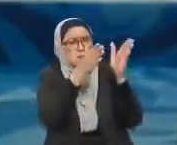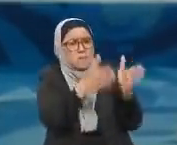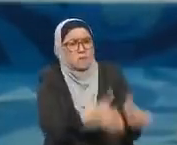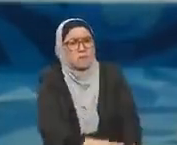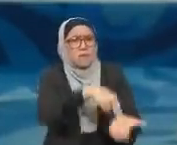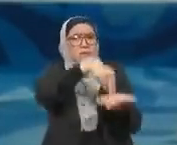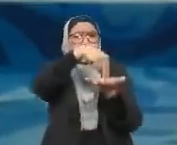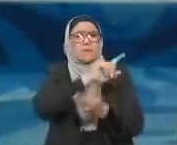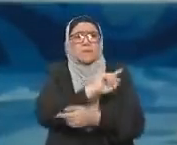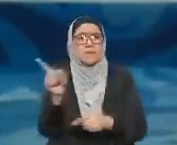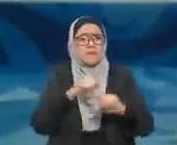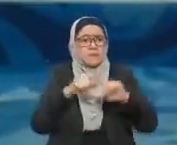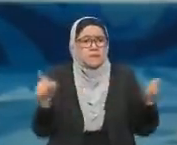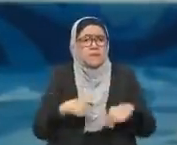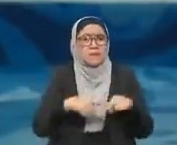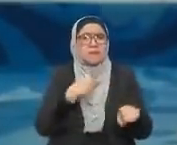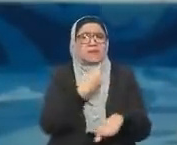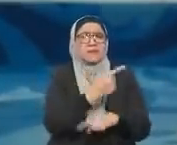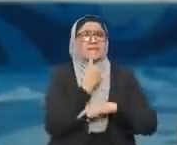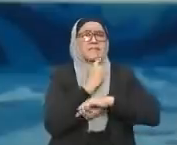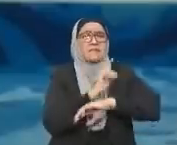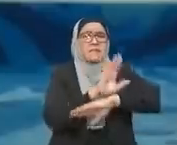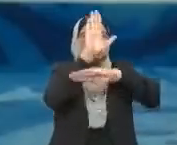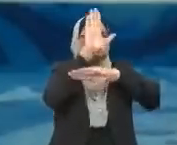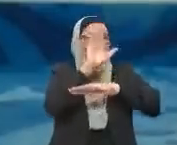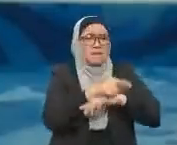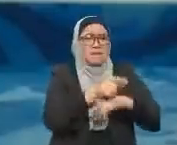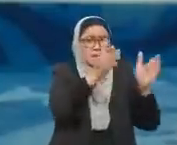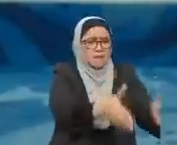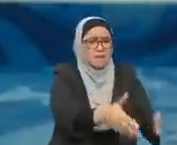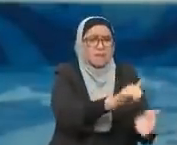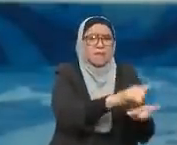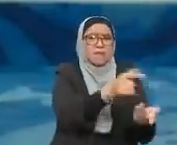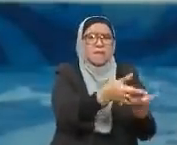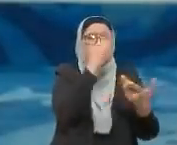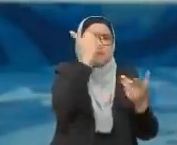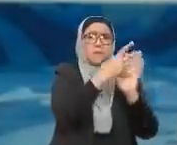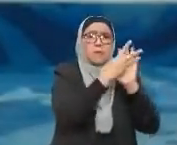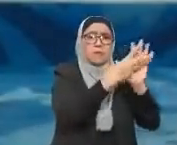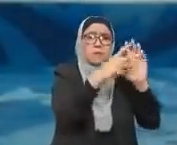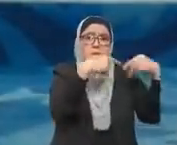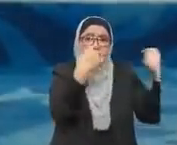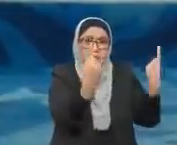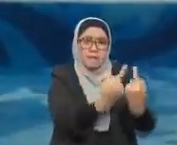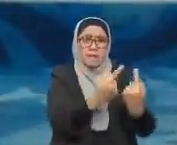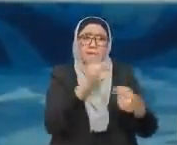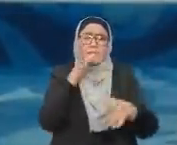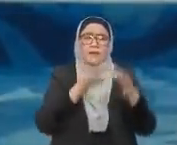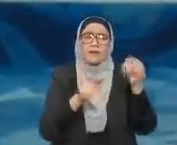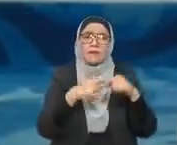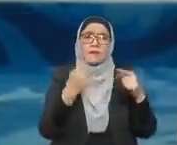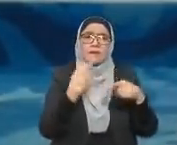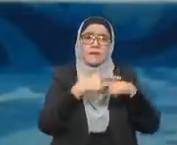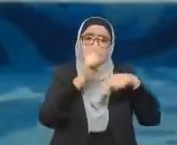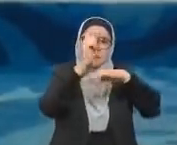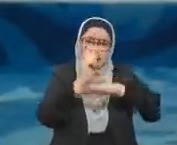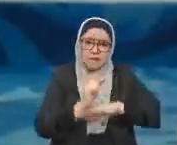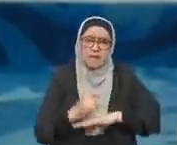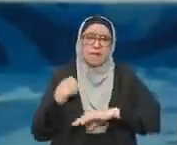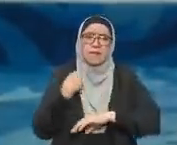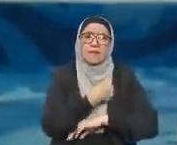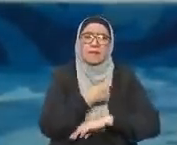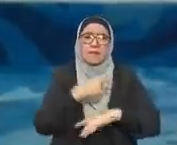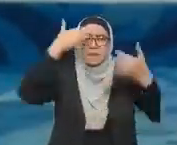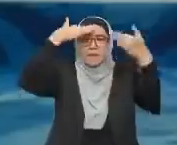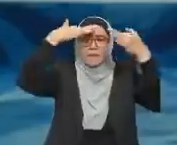itu kerana janji seorang itu ke utama mewakili Pati dan kalau dalam tradisi kita yang diputuskan ispr